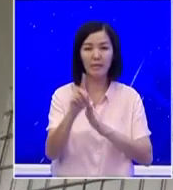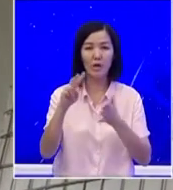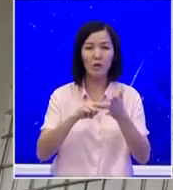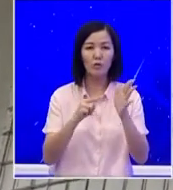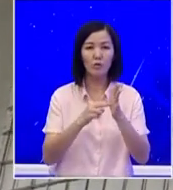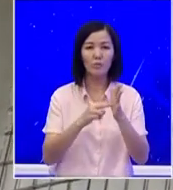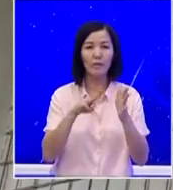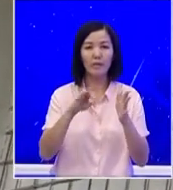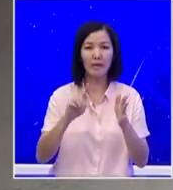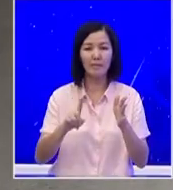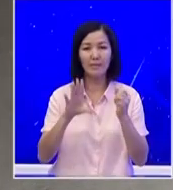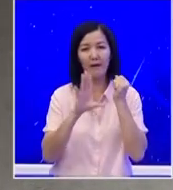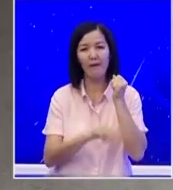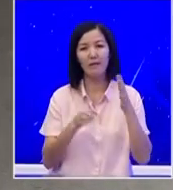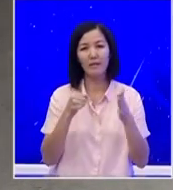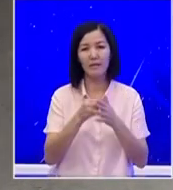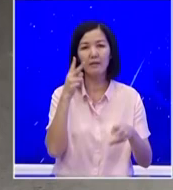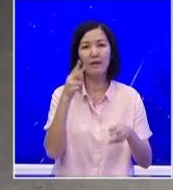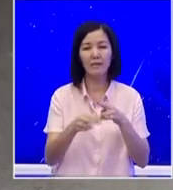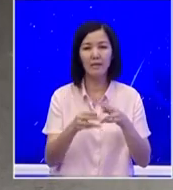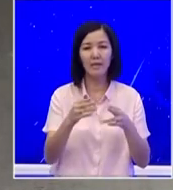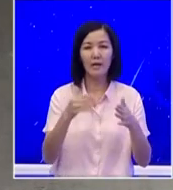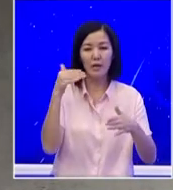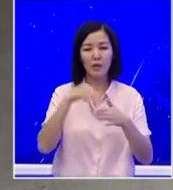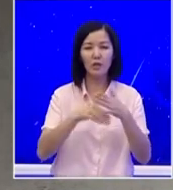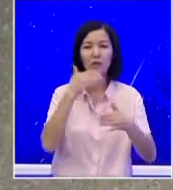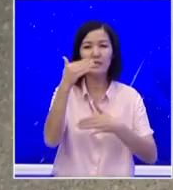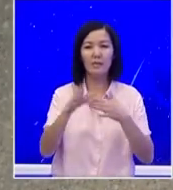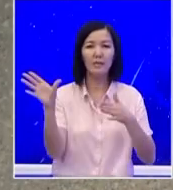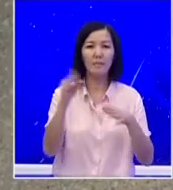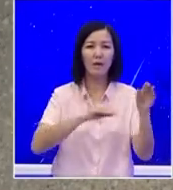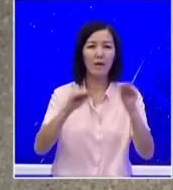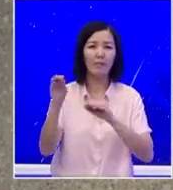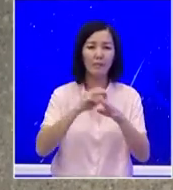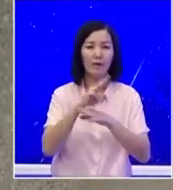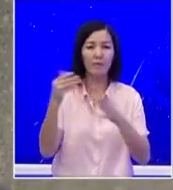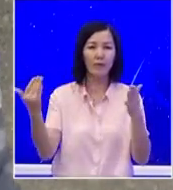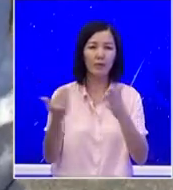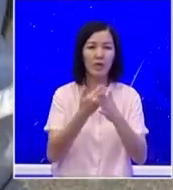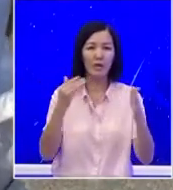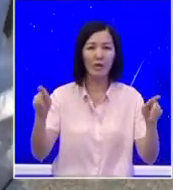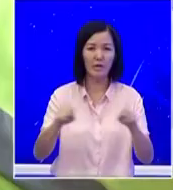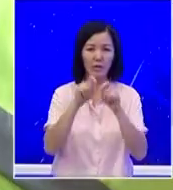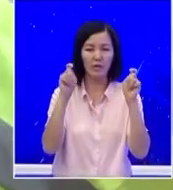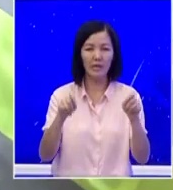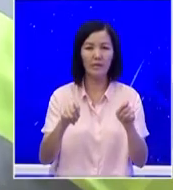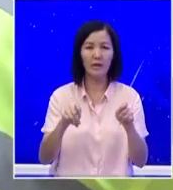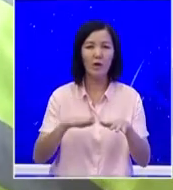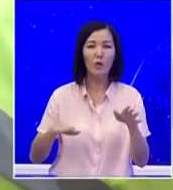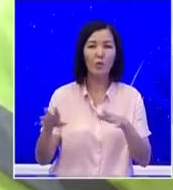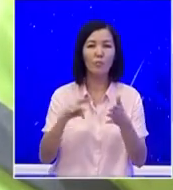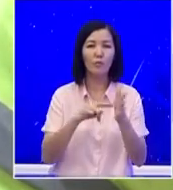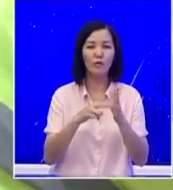бойынша тамыздың аяғында аяқталады. Іші сырты қажетті құрал-жабдықтармен қамтылып, жаңа кейіпке енбек. Оған өңір